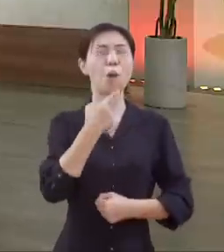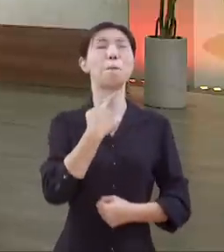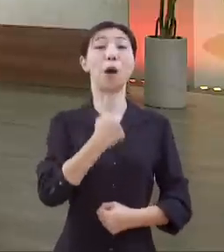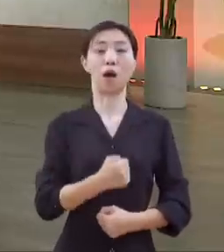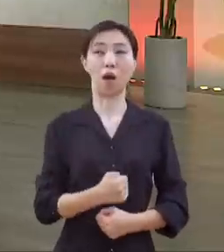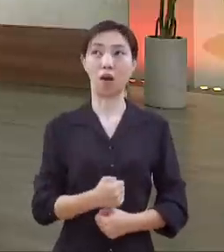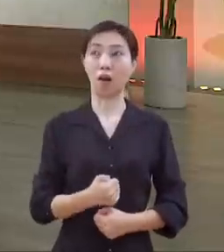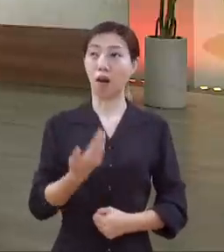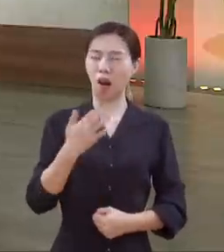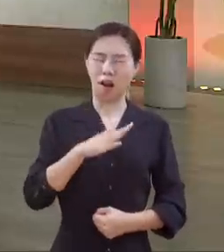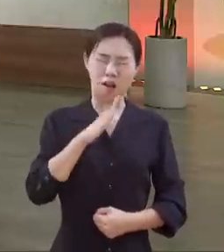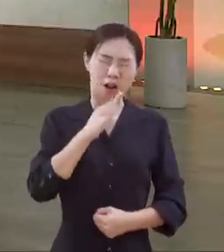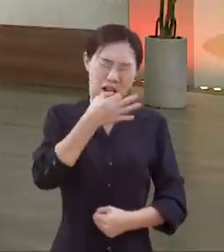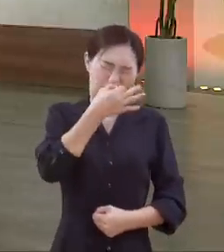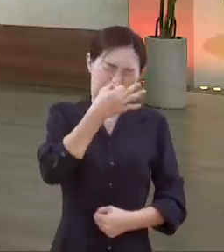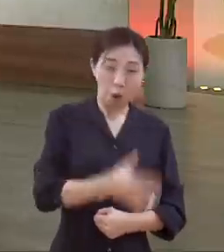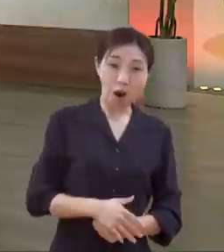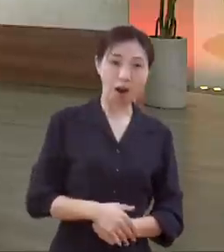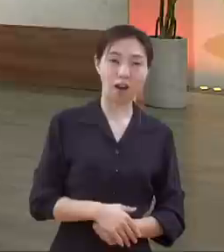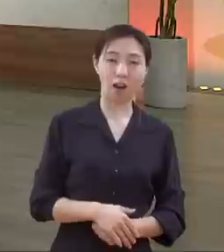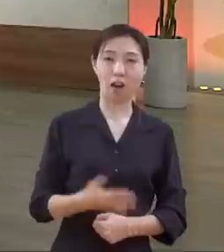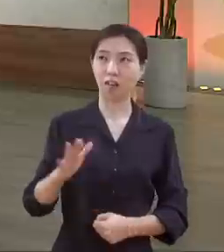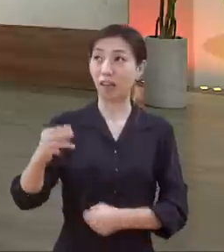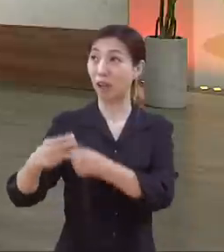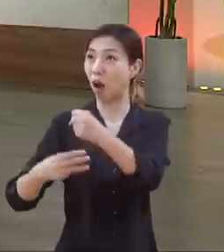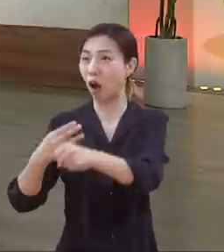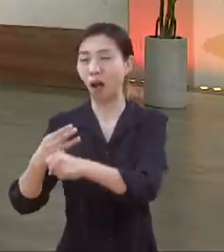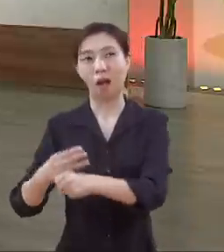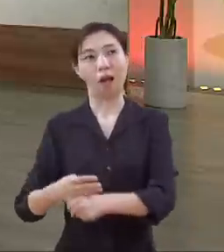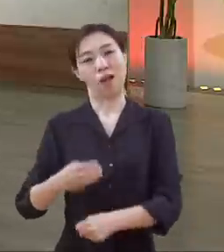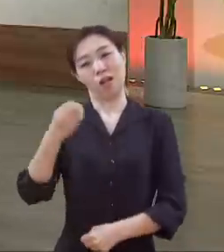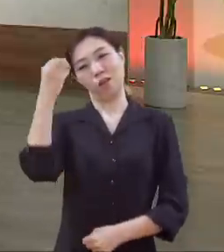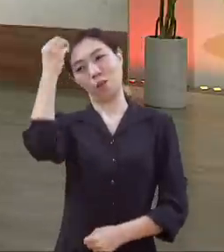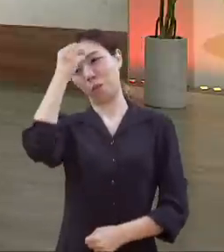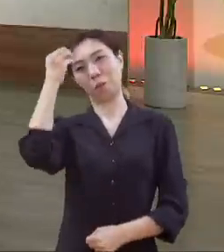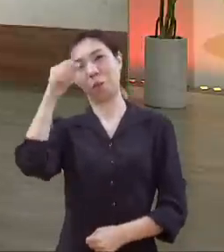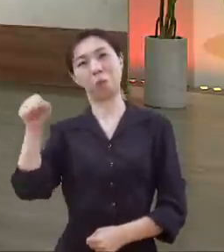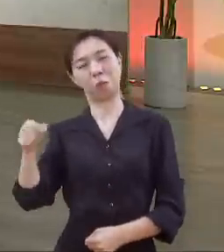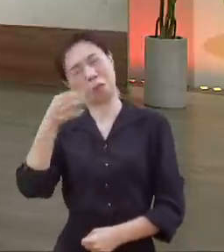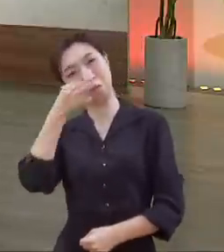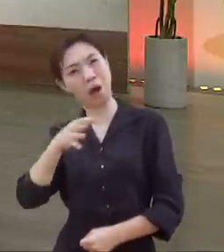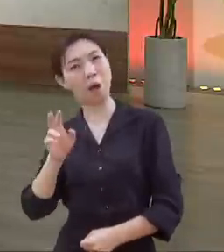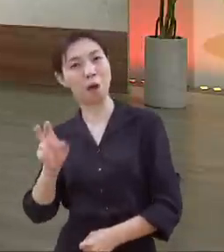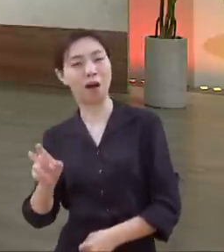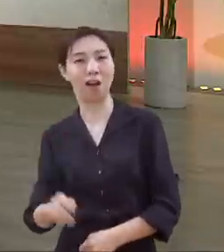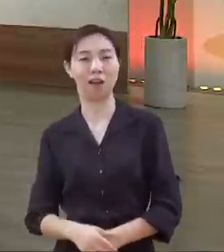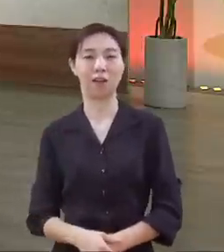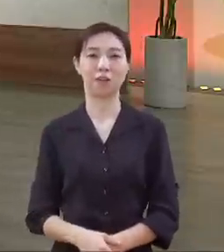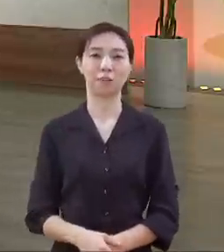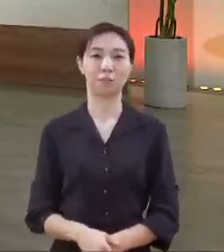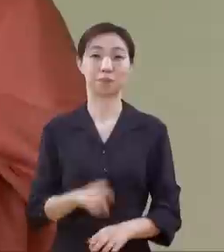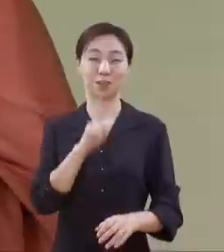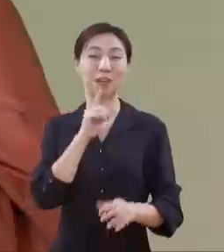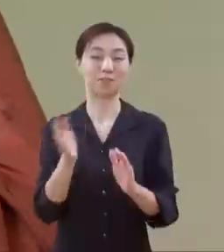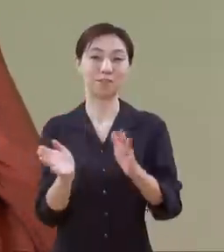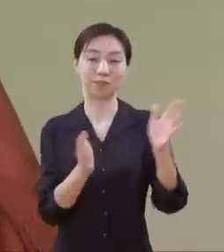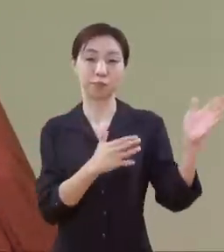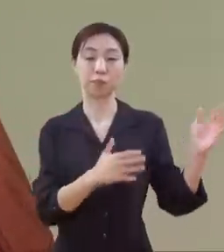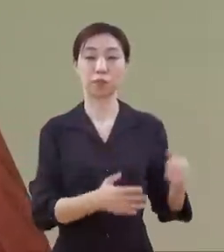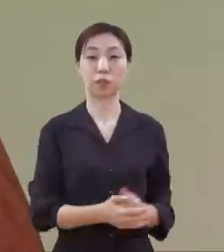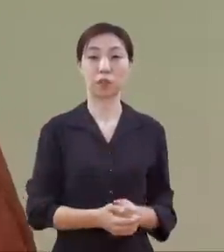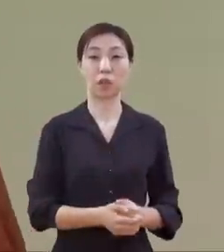어우 엄청 힘들겠다 어쨌거나 이제 웃자가 한 말이고요 그 행자